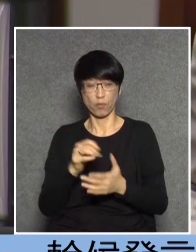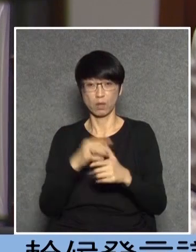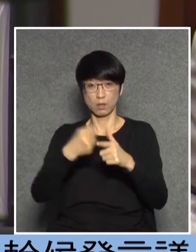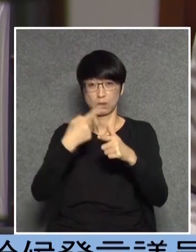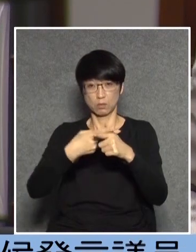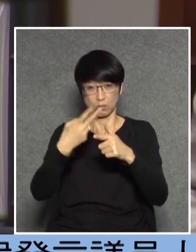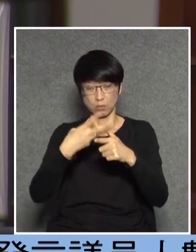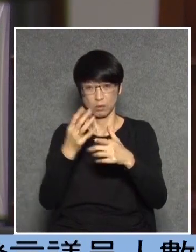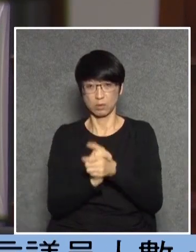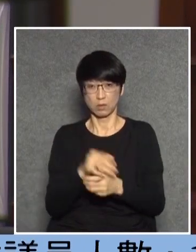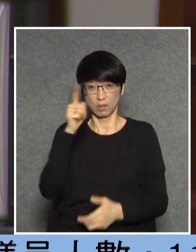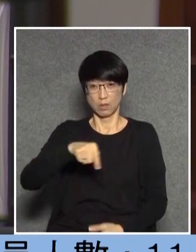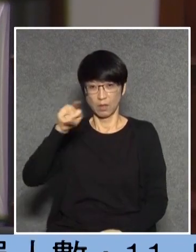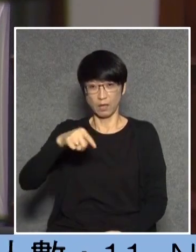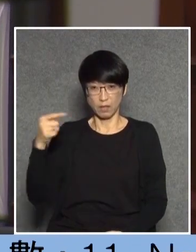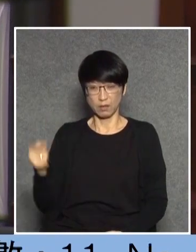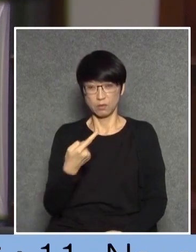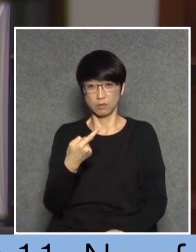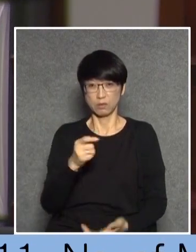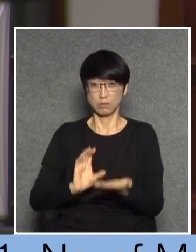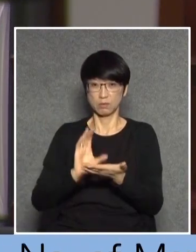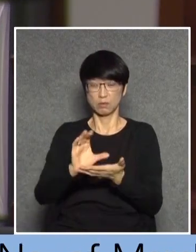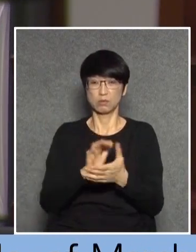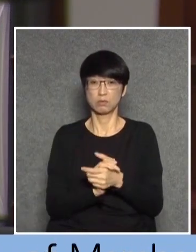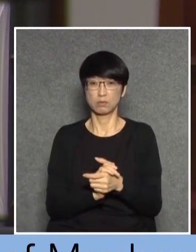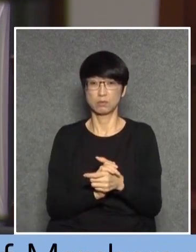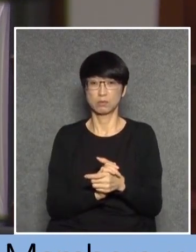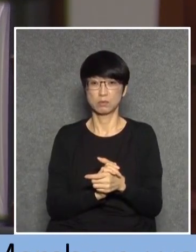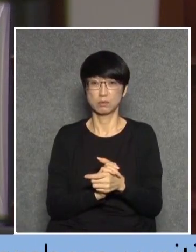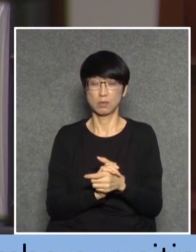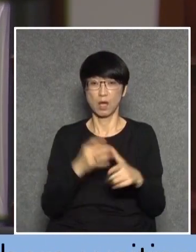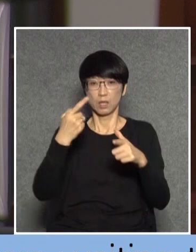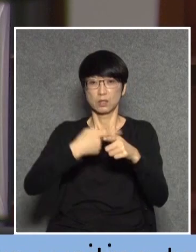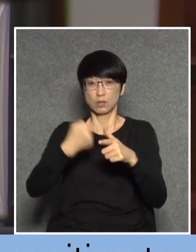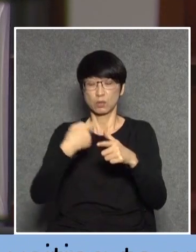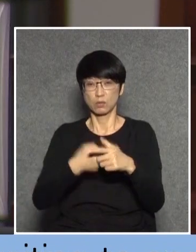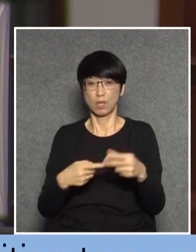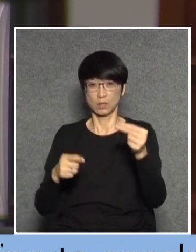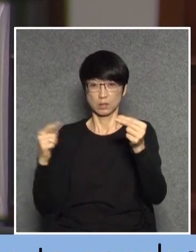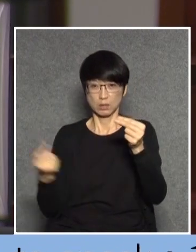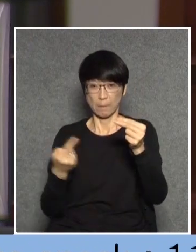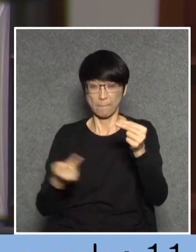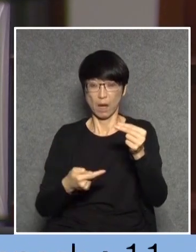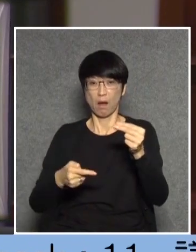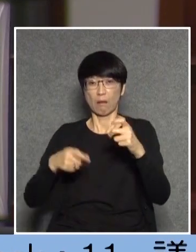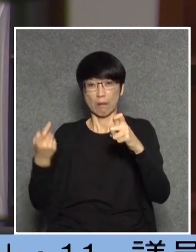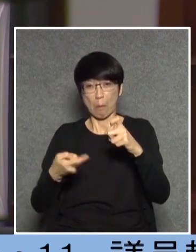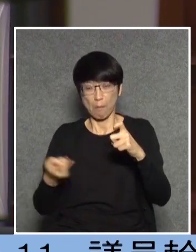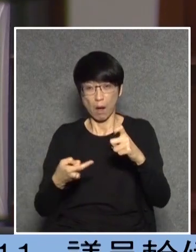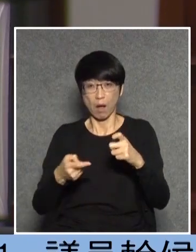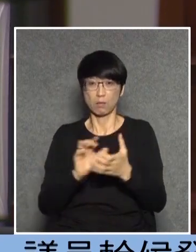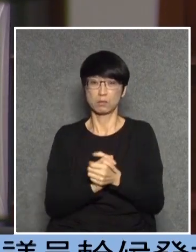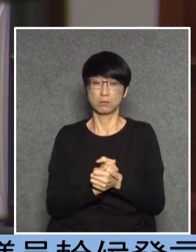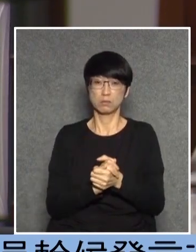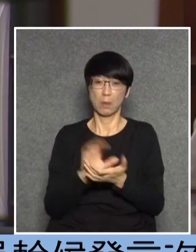退休就攞成千萬長俸，跟住每年每個月仲7萬蚊，好似8、7萬定9萬，喂，真係有